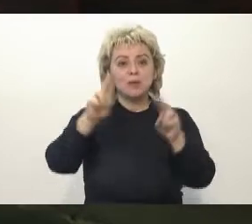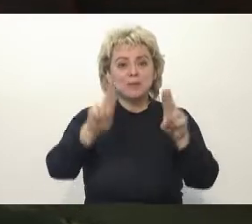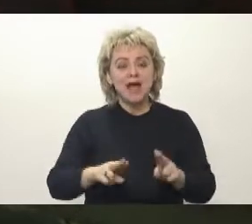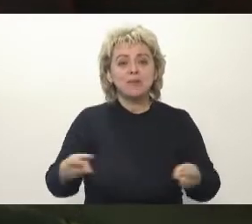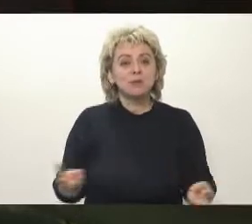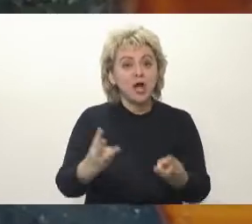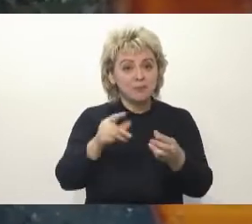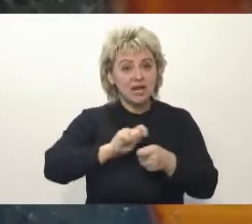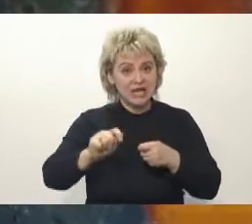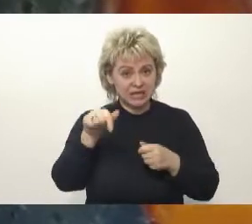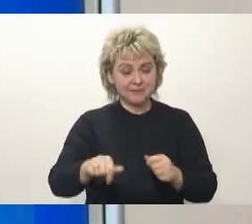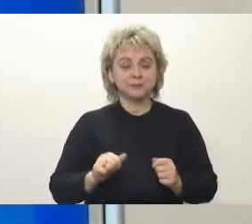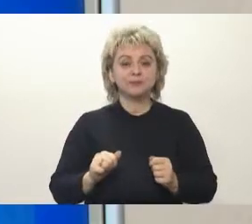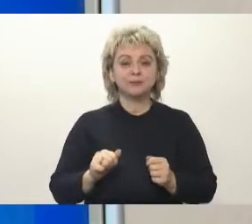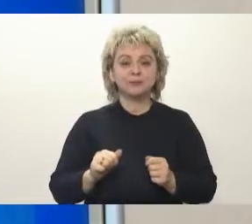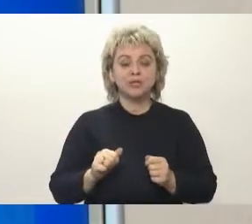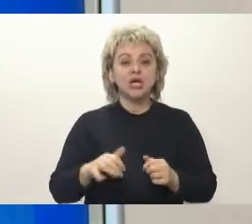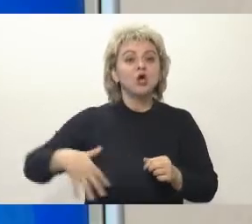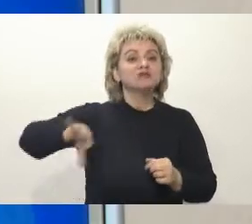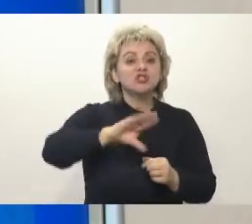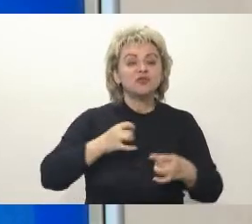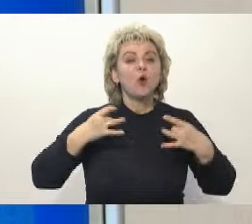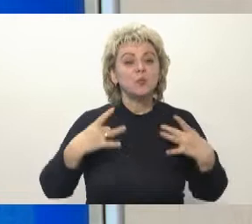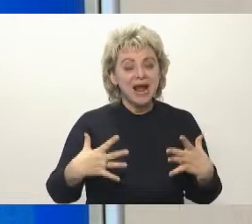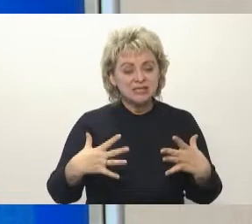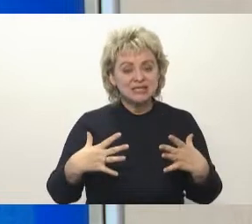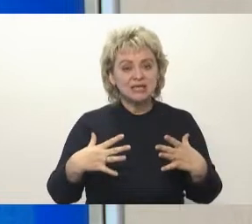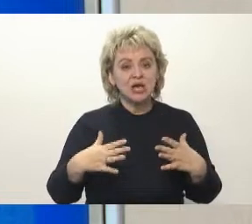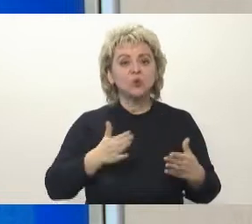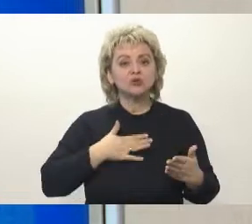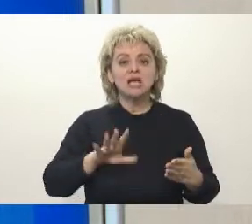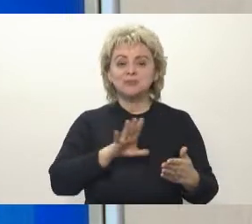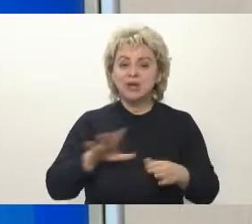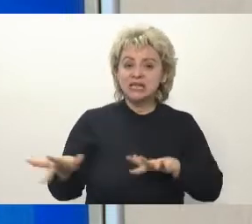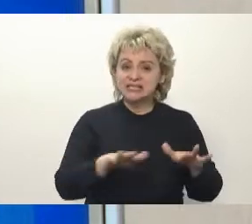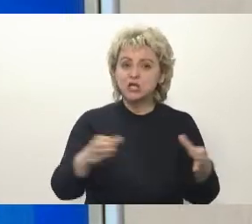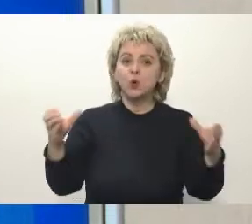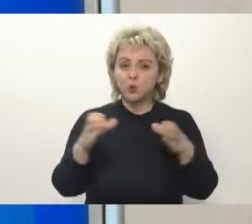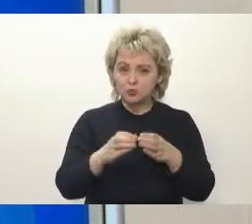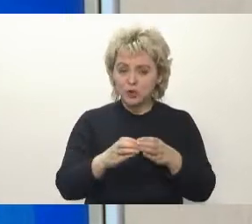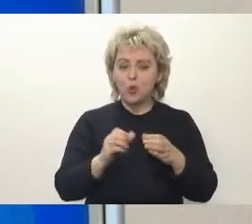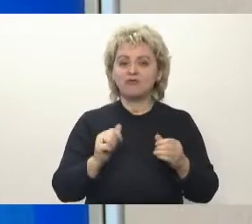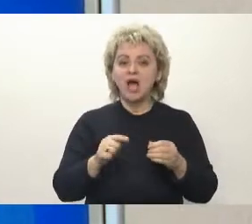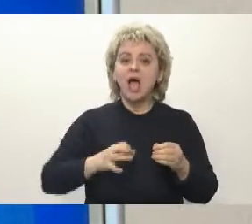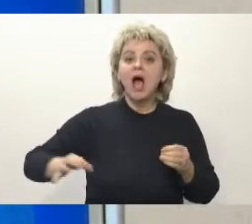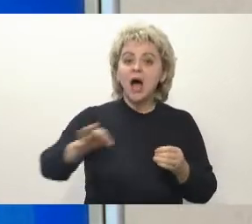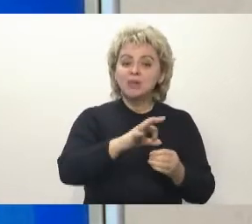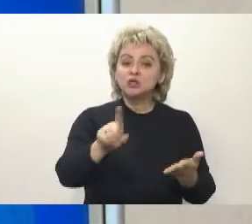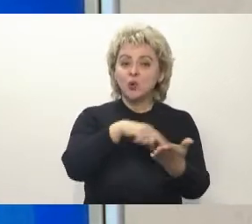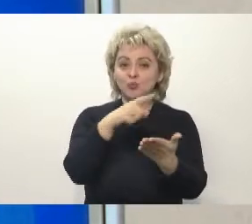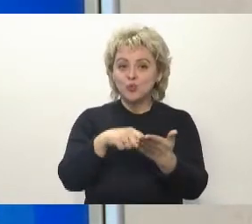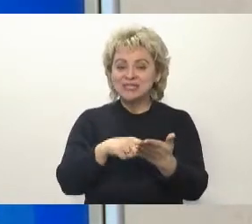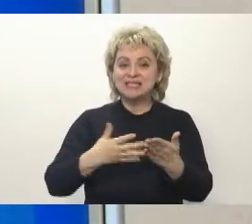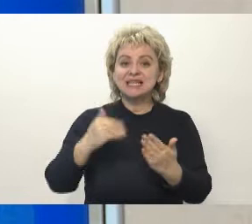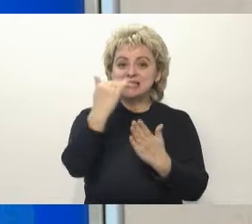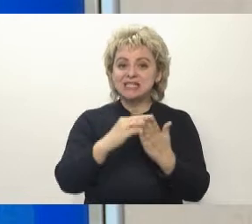печном отоплении. Всего же на празднике у нас была задействована группировка областной и муниципальной